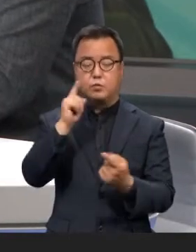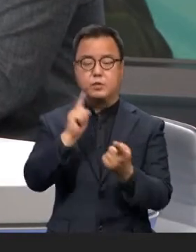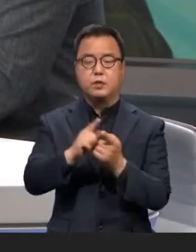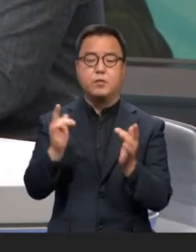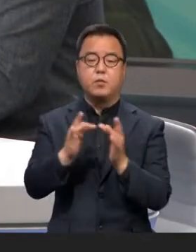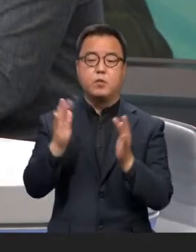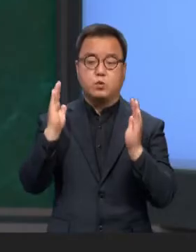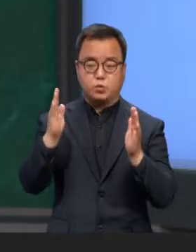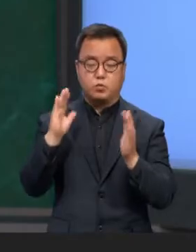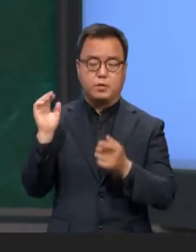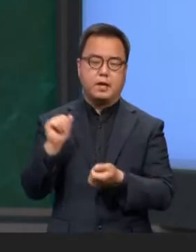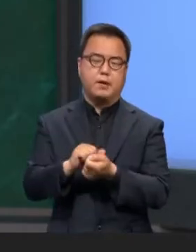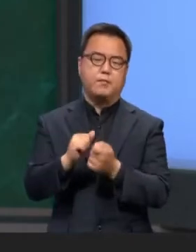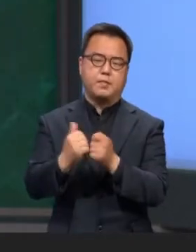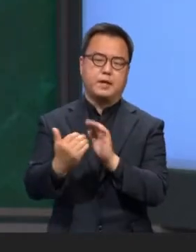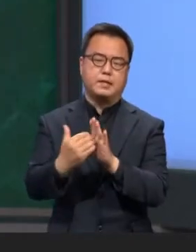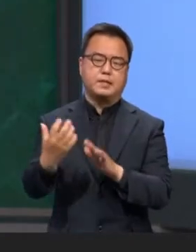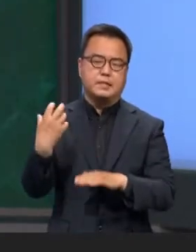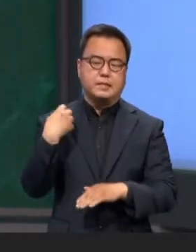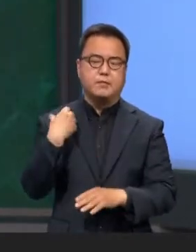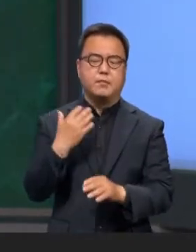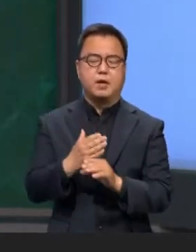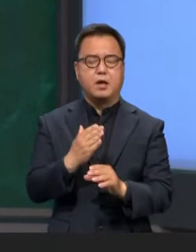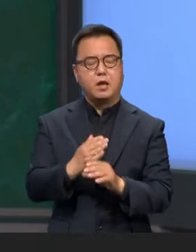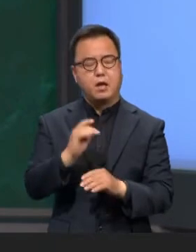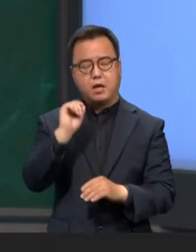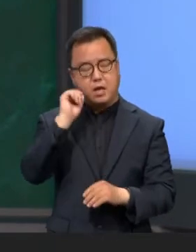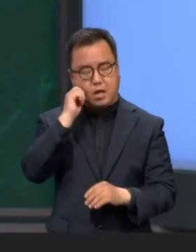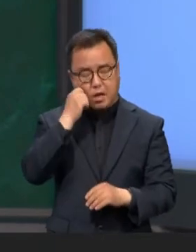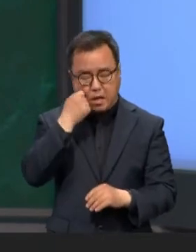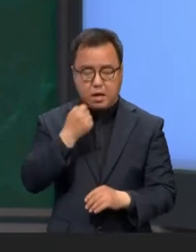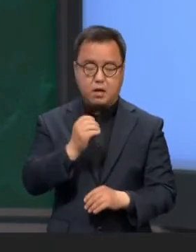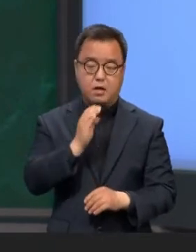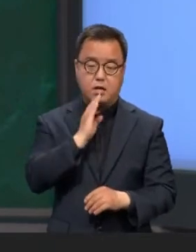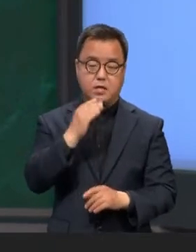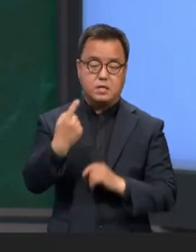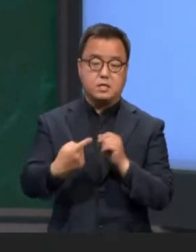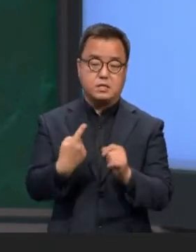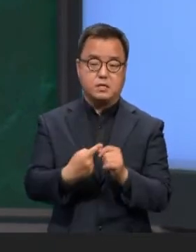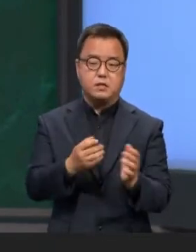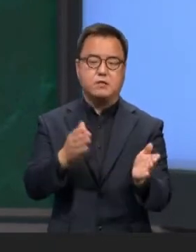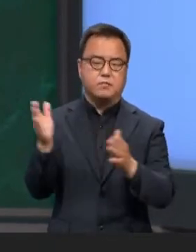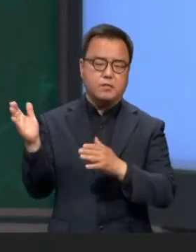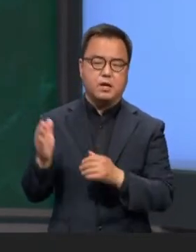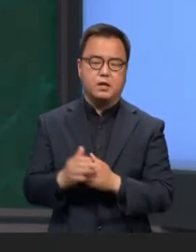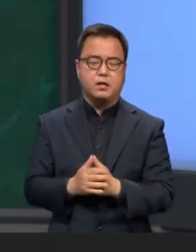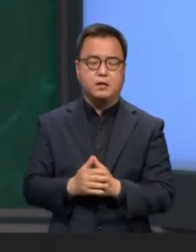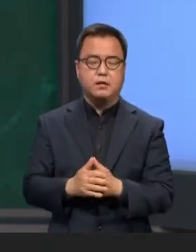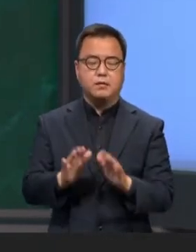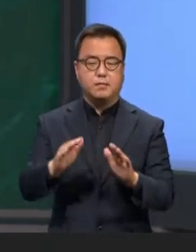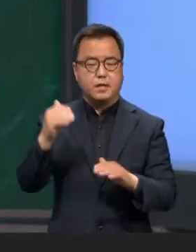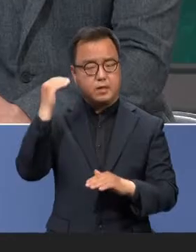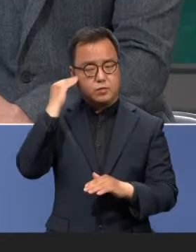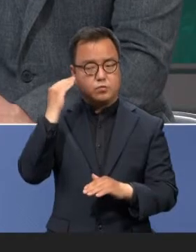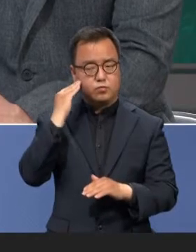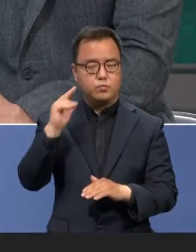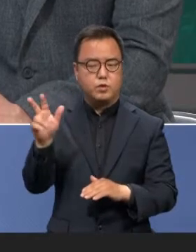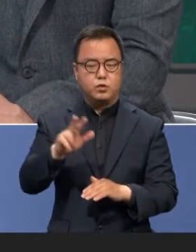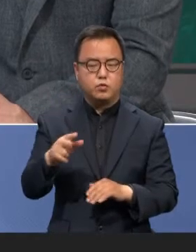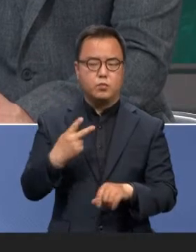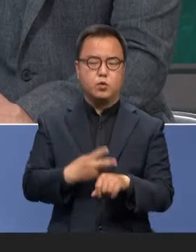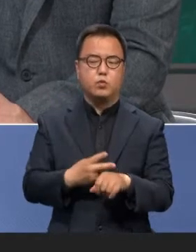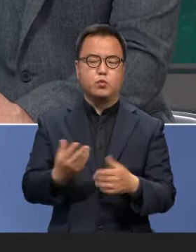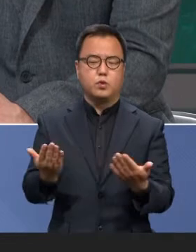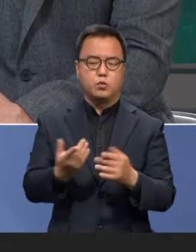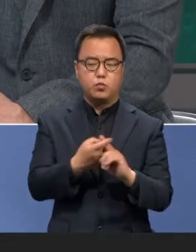거기다 가방 여까지 책임지 느라 살얼음판을 걸은 지가 어느덧 1년이 지났습니다 4 가디언에 따르면 한국의 전교조 격인 영국